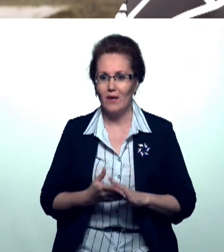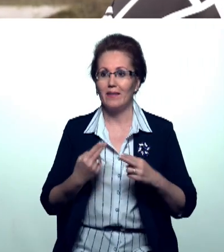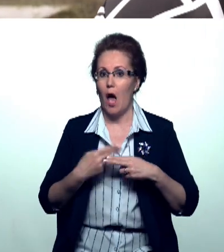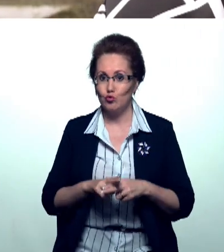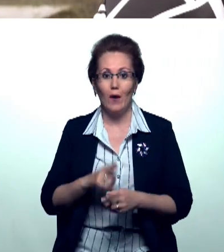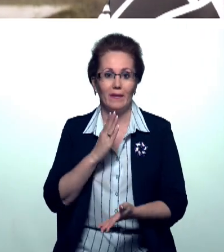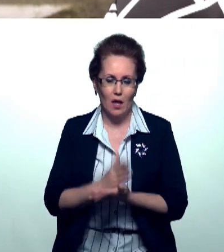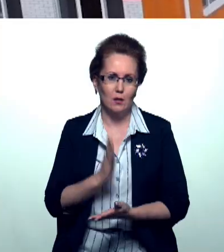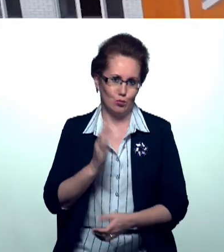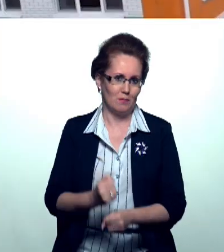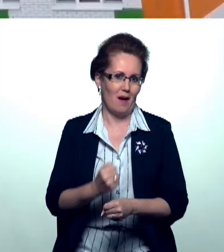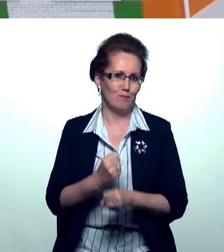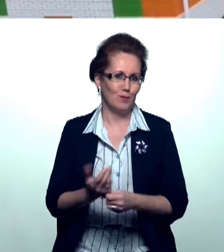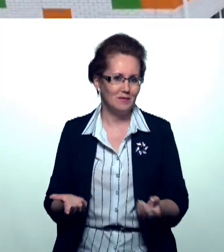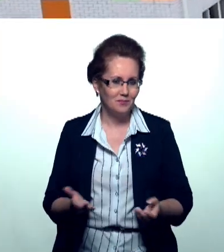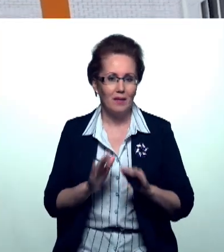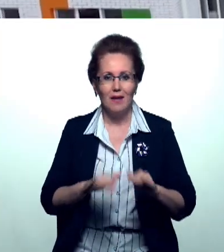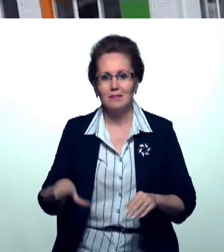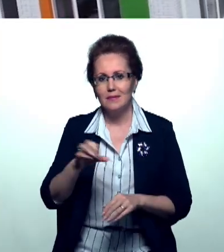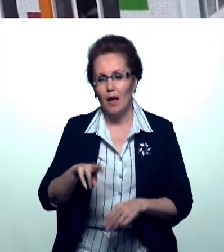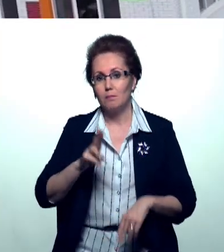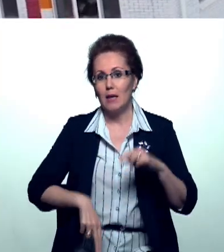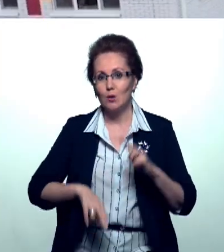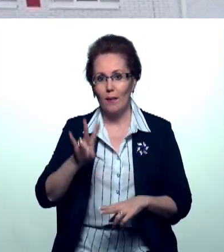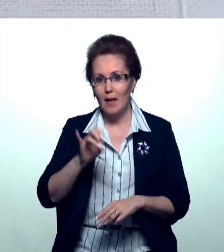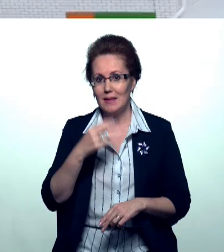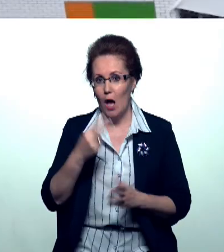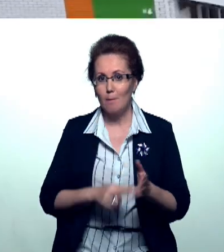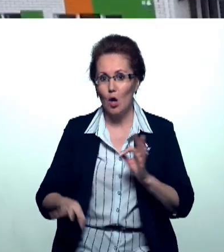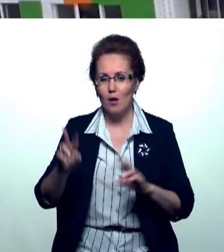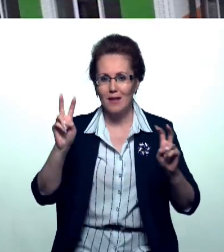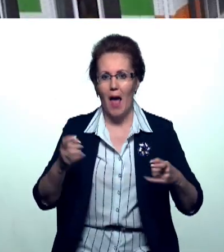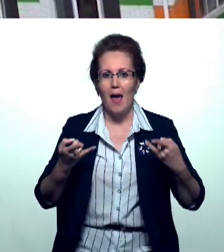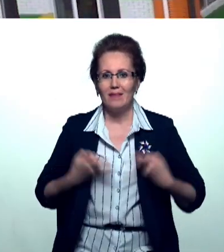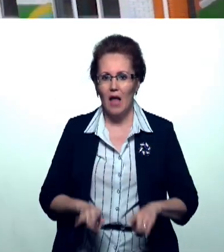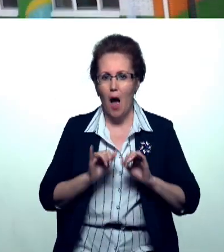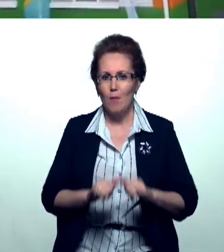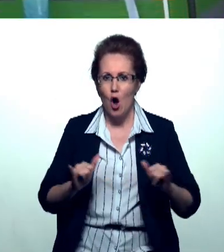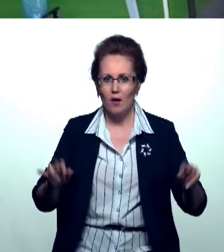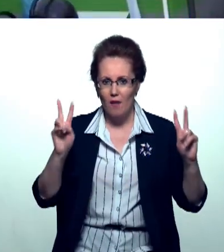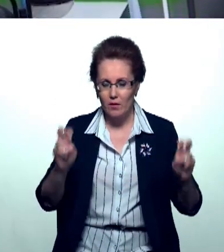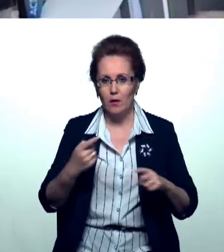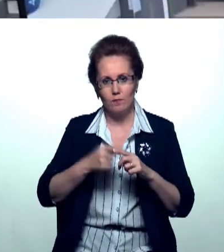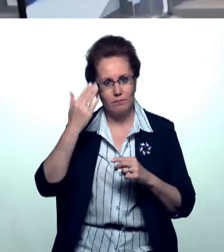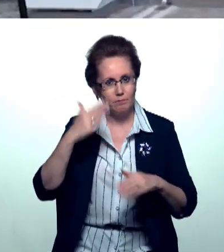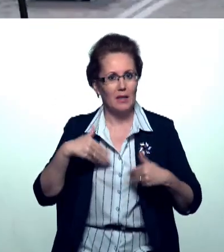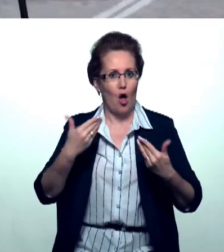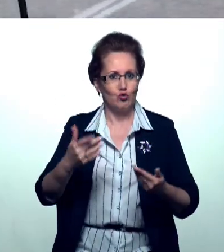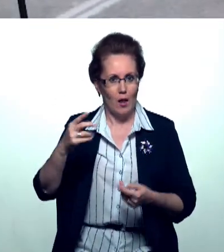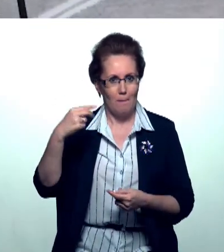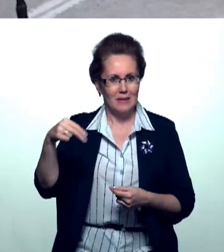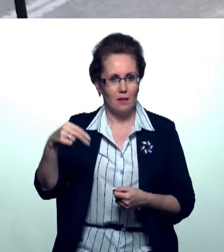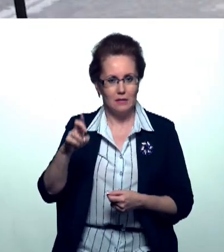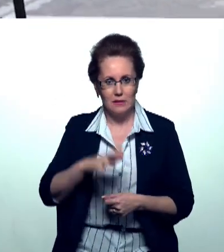технические есть. Будем работать. Детский сад построили по национальному проекту «Демография», который инициировал президент страны. Стоимость